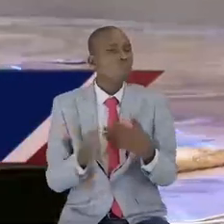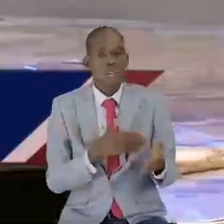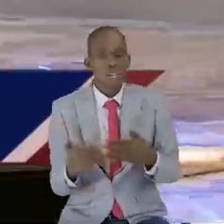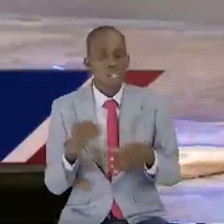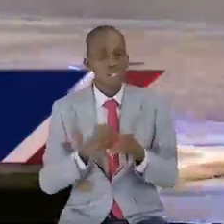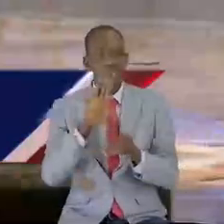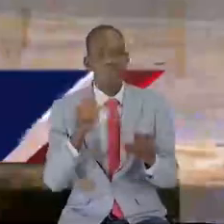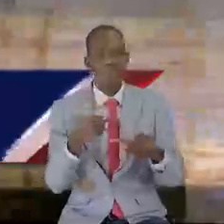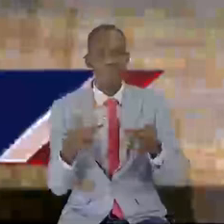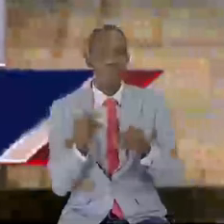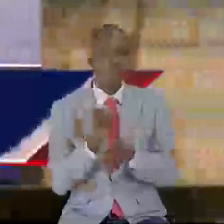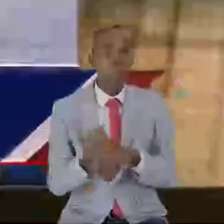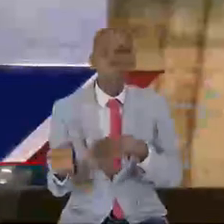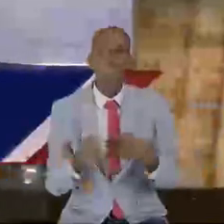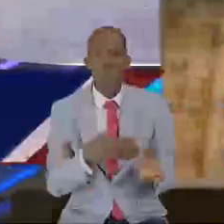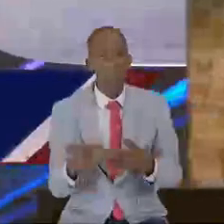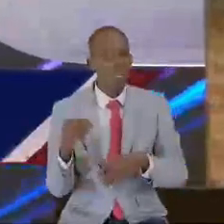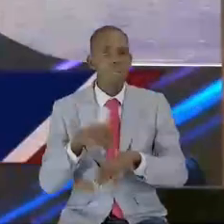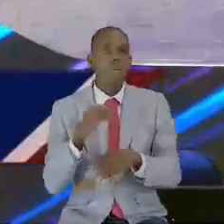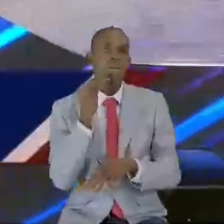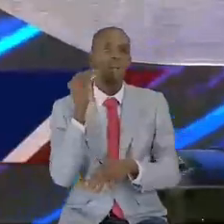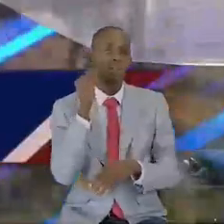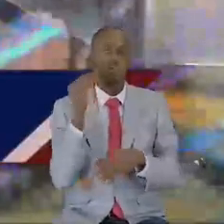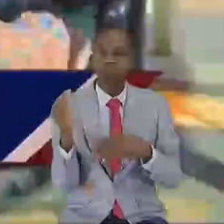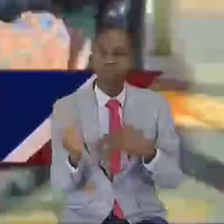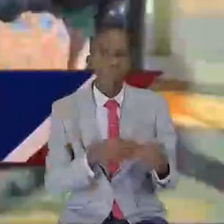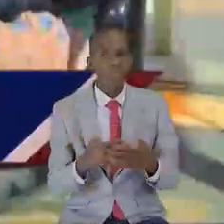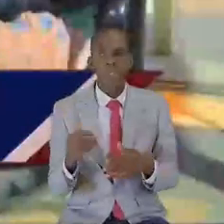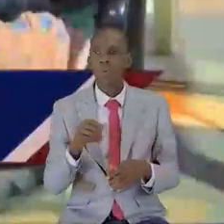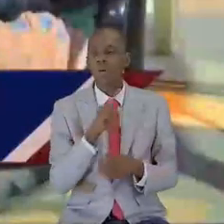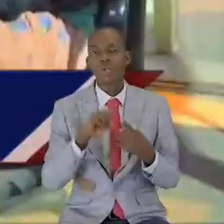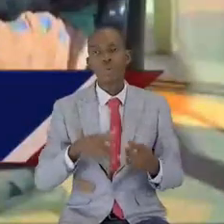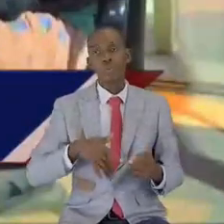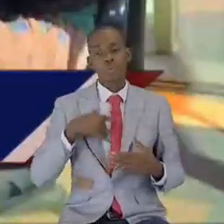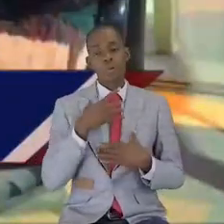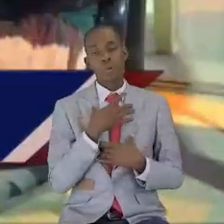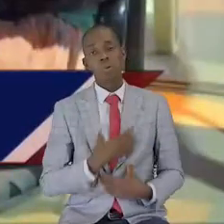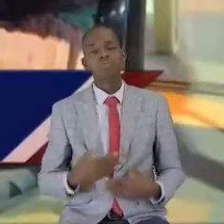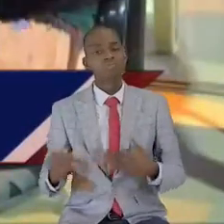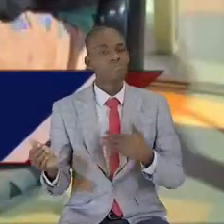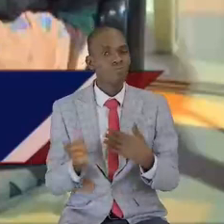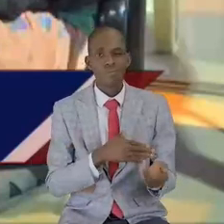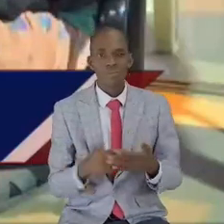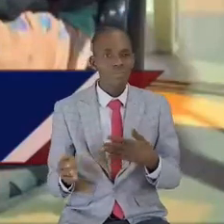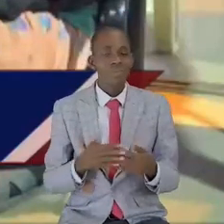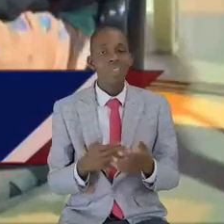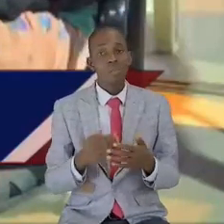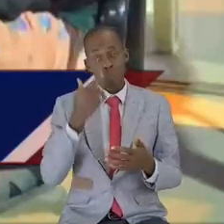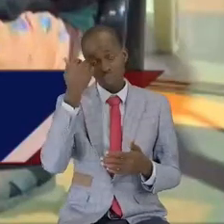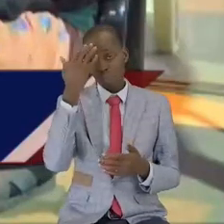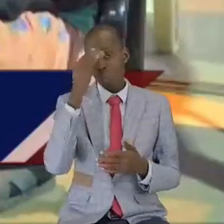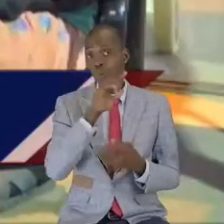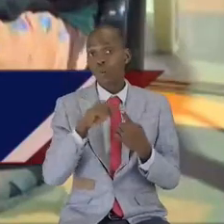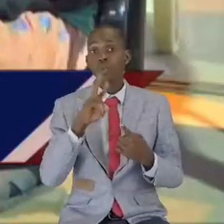quoique à la maison, quoique quand vous avez faim, quoi que vous fassiez. » Parce qu'il y a des gens, quand ils ont